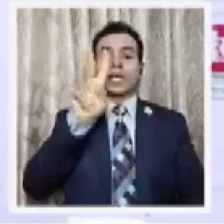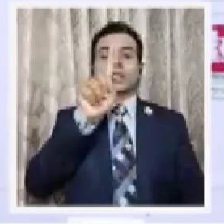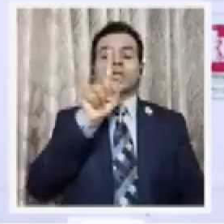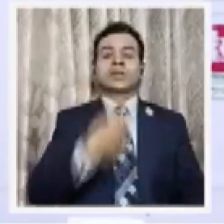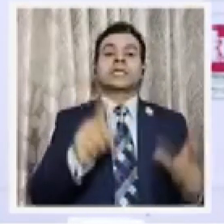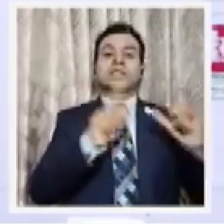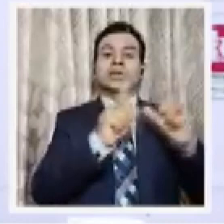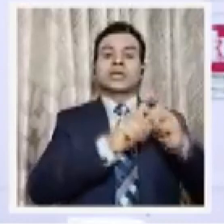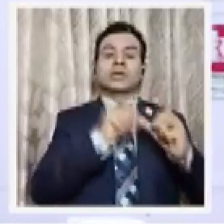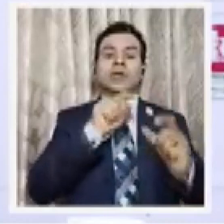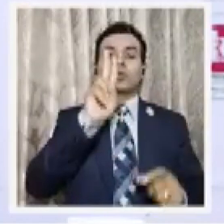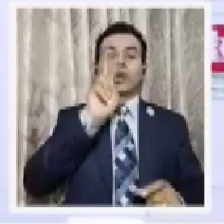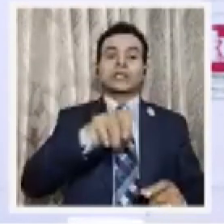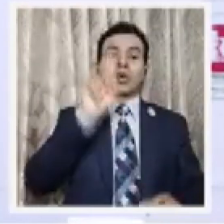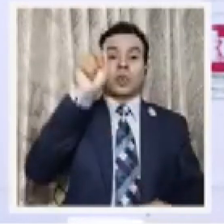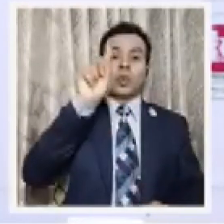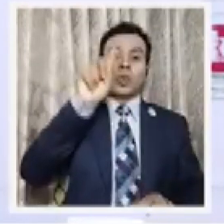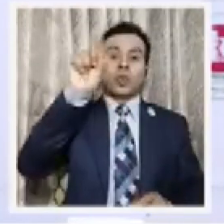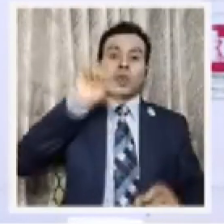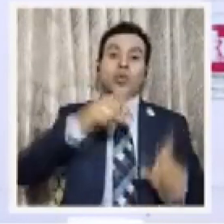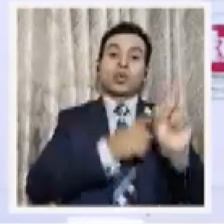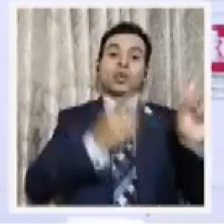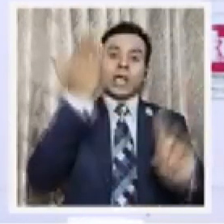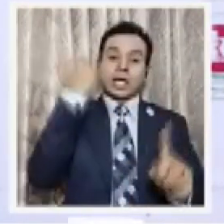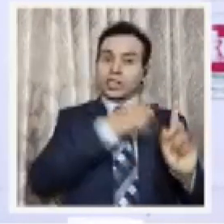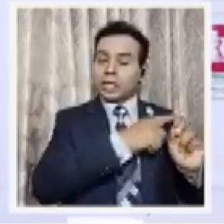ফর ডিজিজ প্রিভেনশন অ্যান্ড কন্ট্রোল।